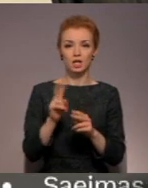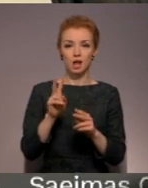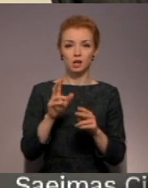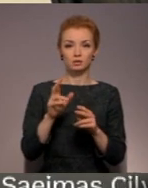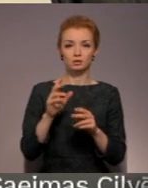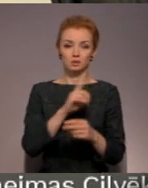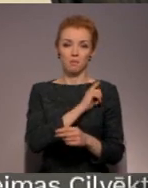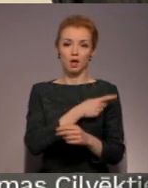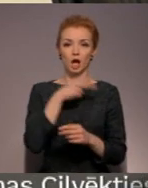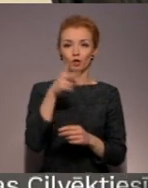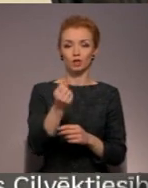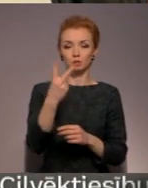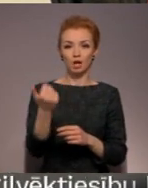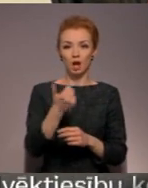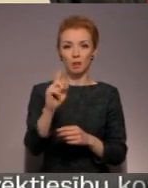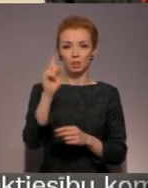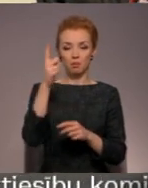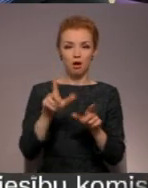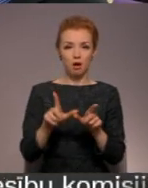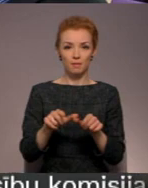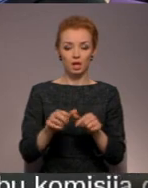spēkā 2013. Gada 1. Aprilī,